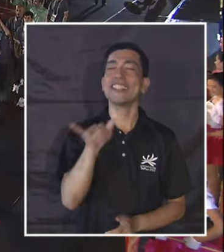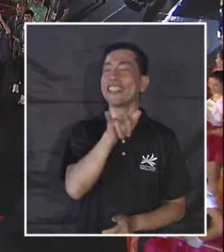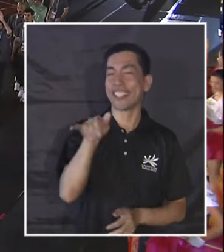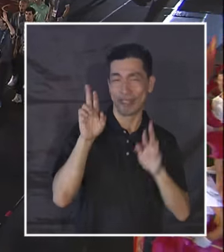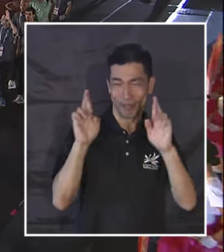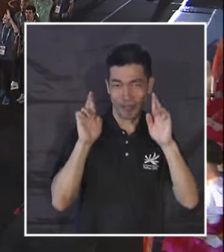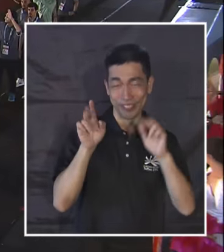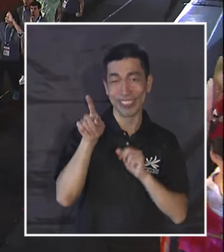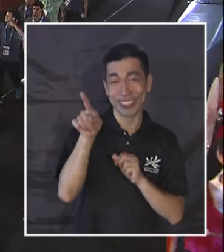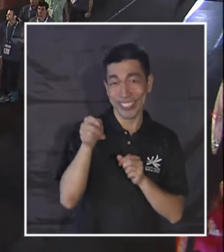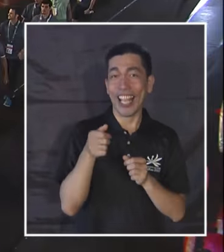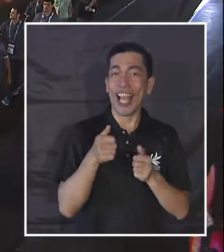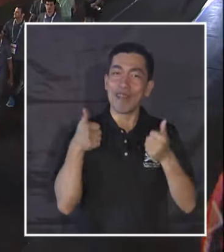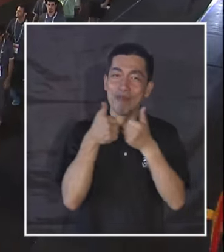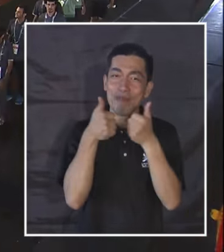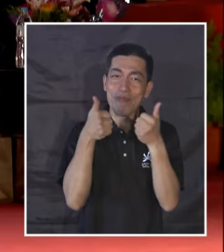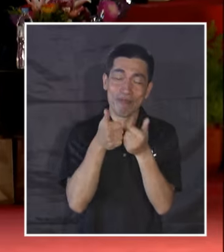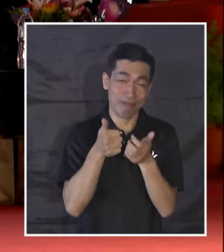绩。